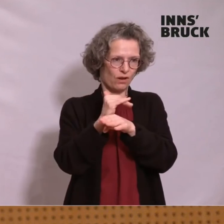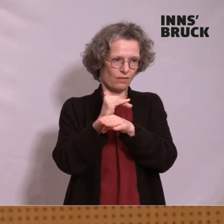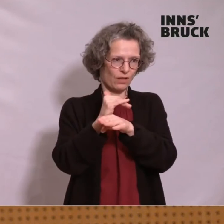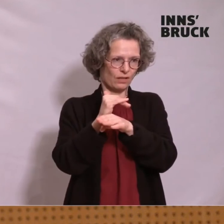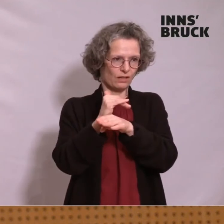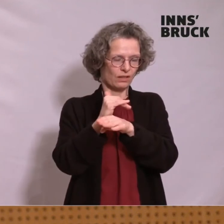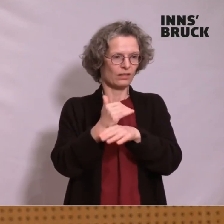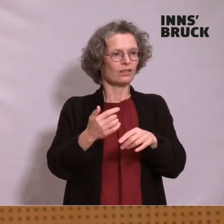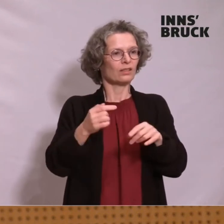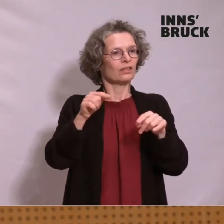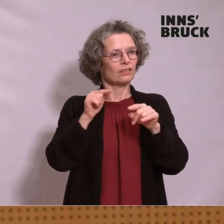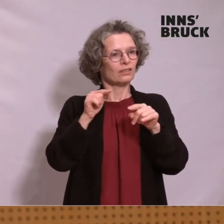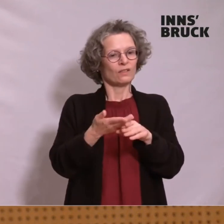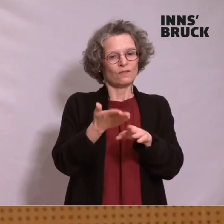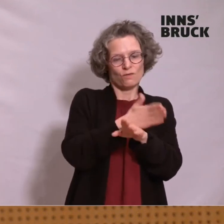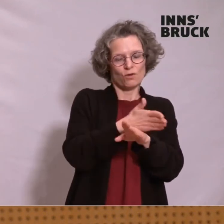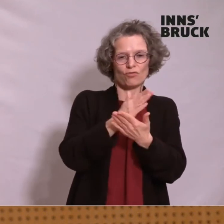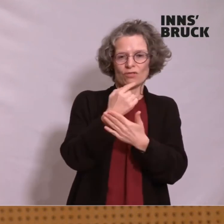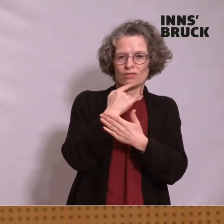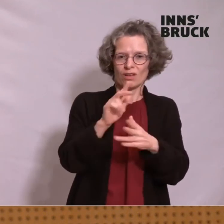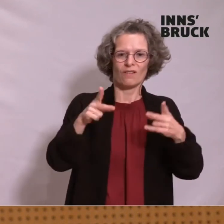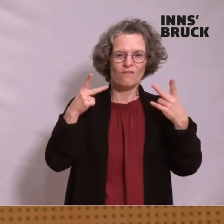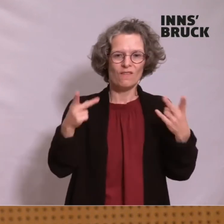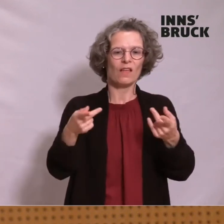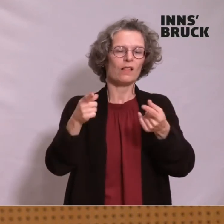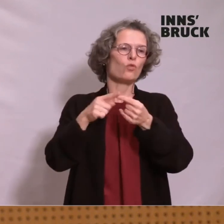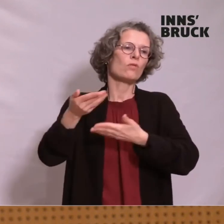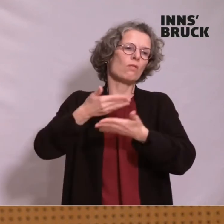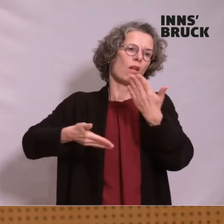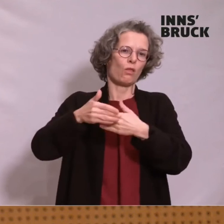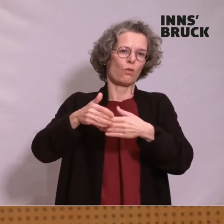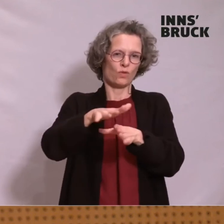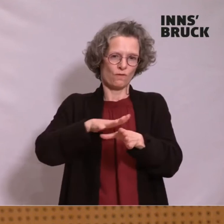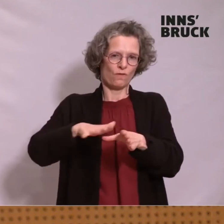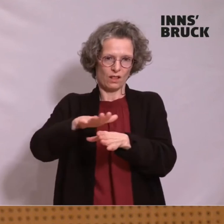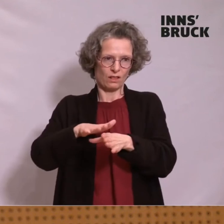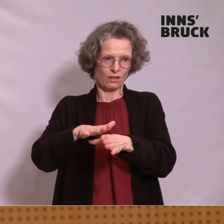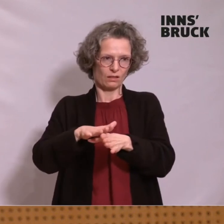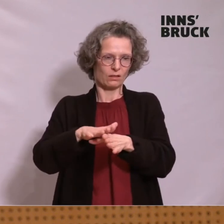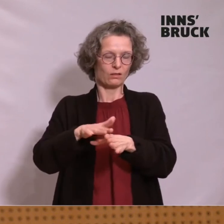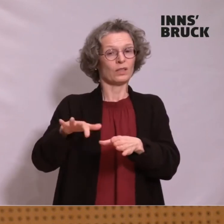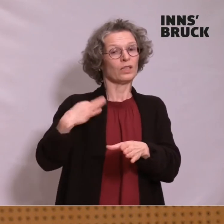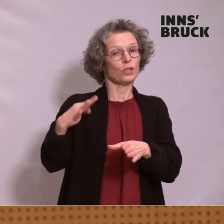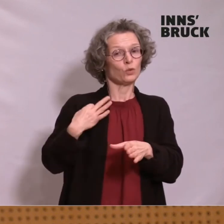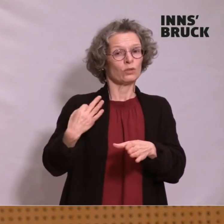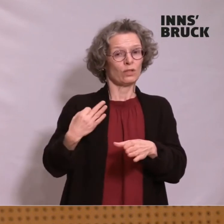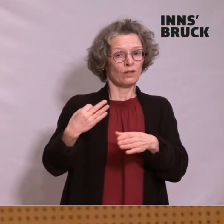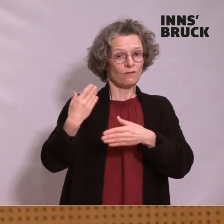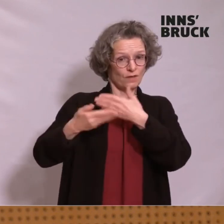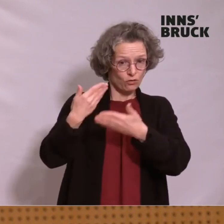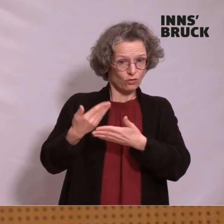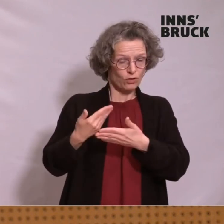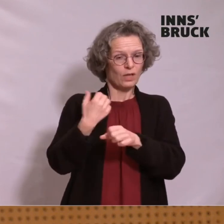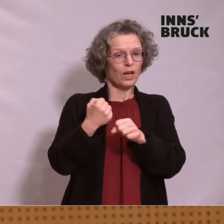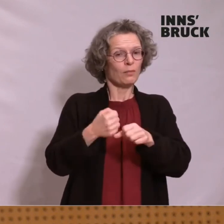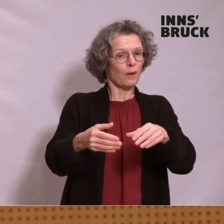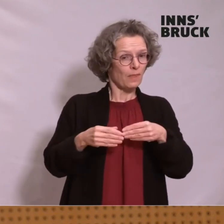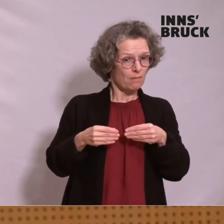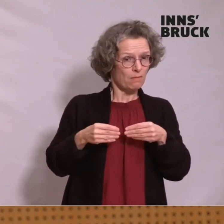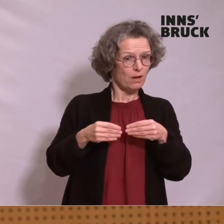um die vorher erwähnten Werte und Handlungsfehler. Für eine gesunde Wirtschaft, für die Arbeitnehmerinnen und